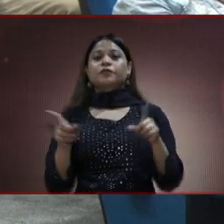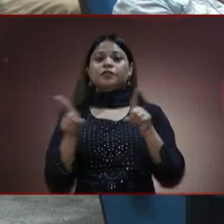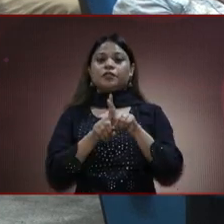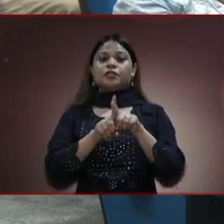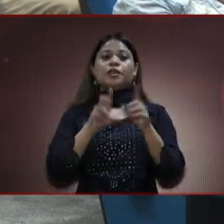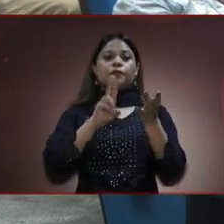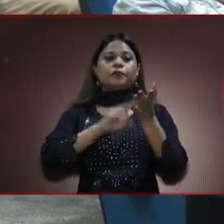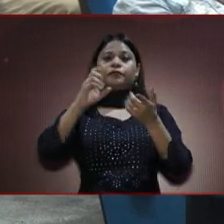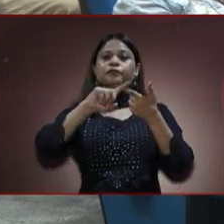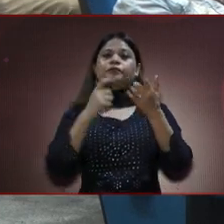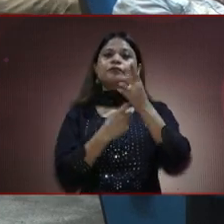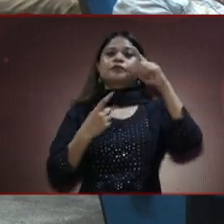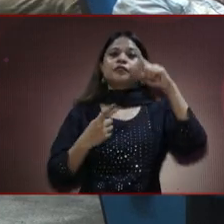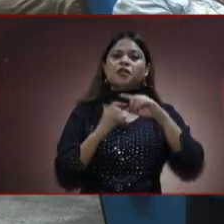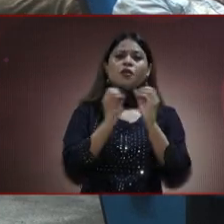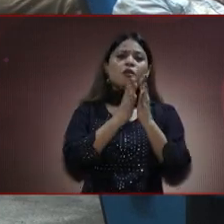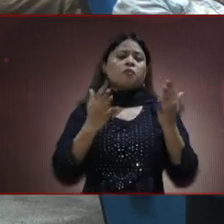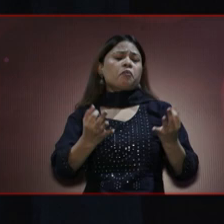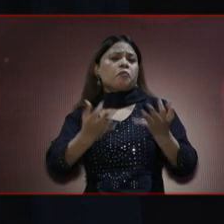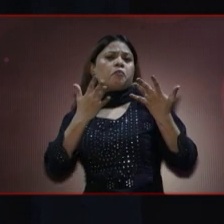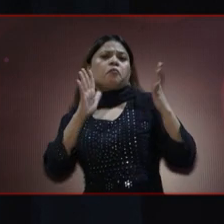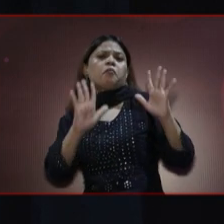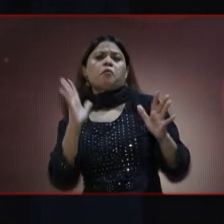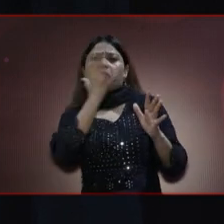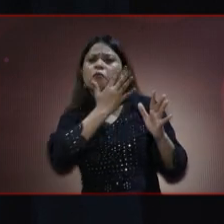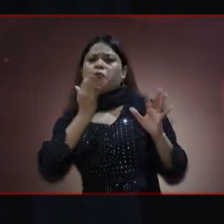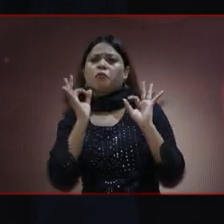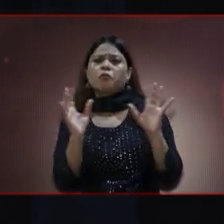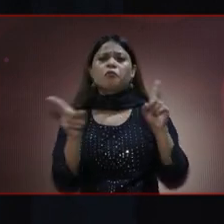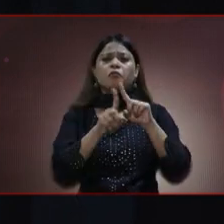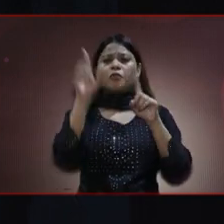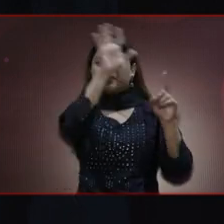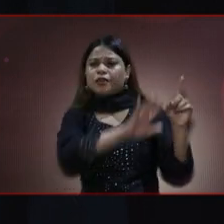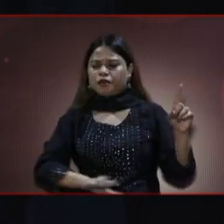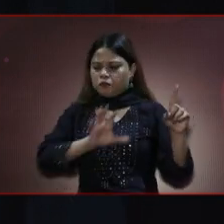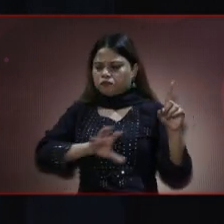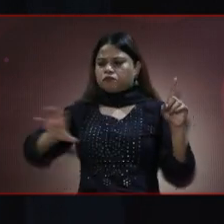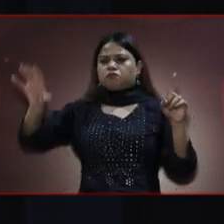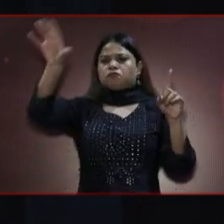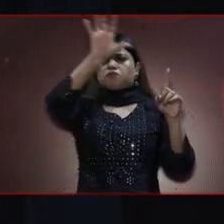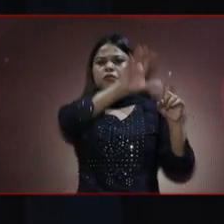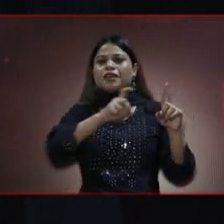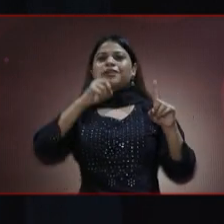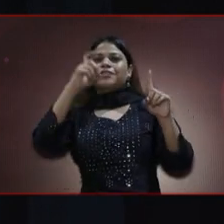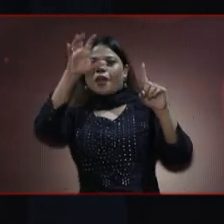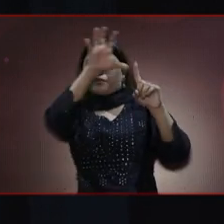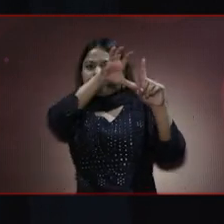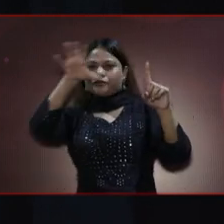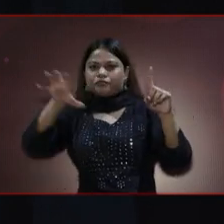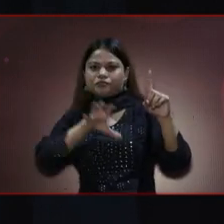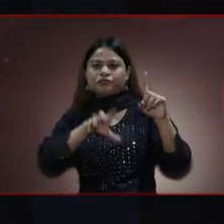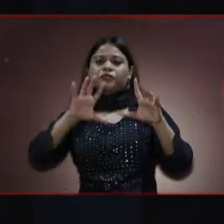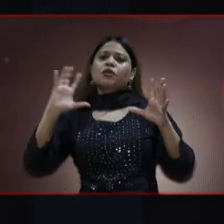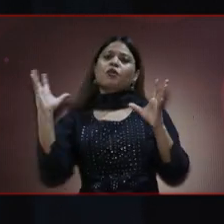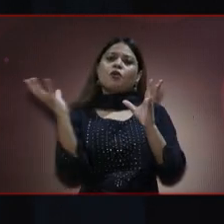इतनी अच्छी हैं कि मुझे लगता है कि देश के अन्य राज्य और जो संघ शासित प्रदेश हैं उनके द्वारा भी इस किताबों